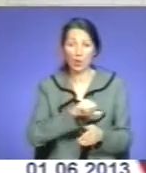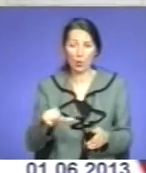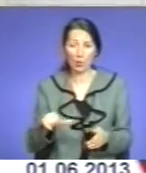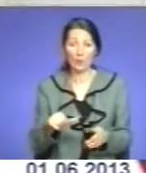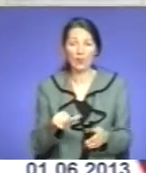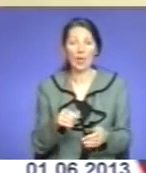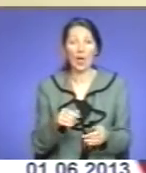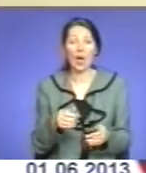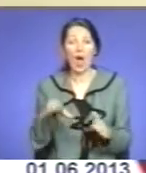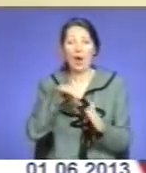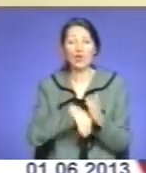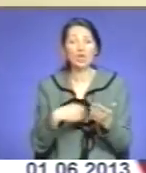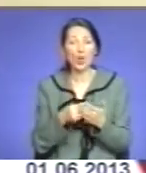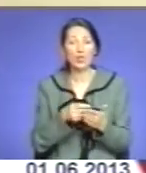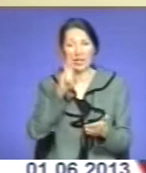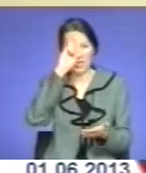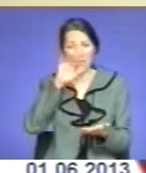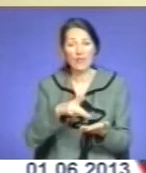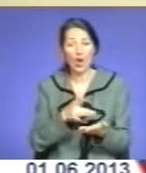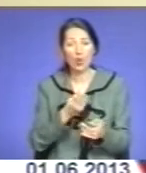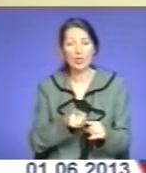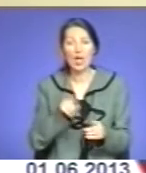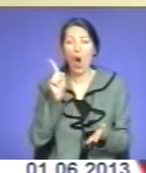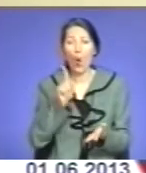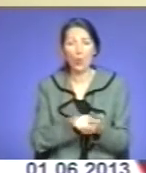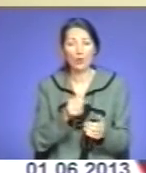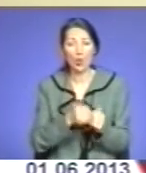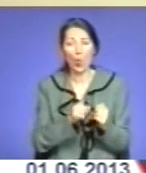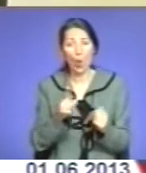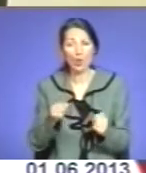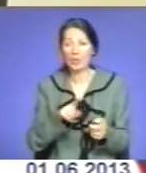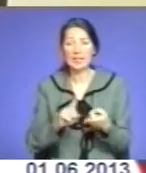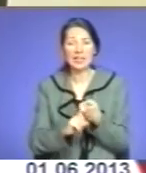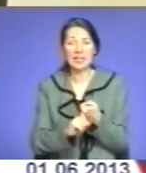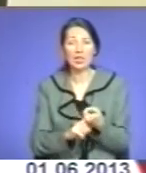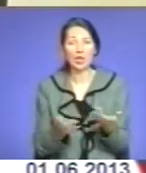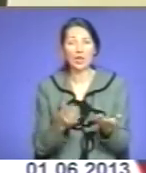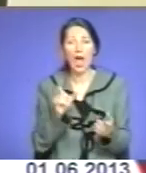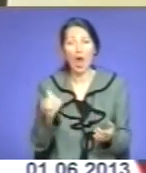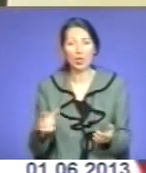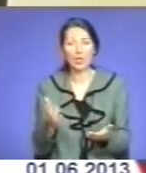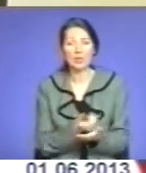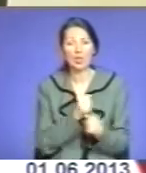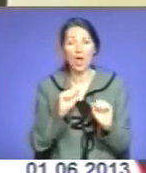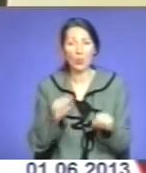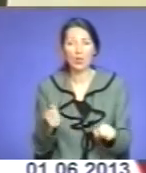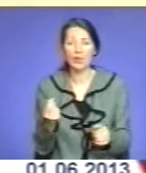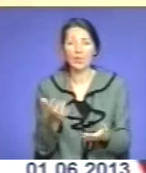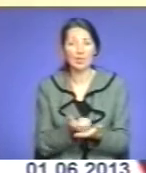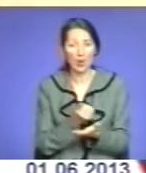наголошує, вносити кошти на державний рахунок – це обов'язок кожного, незалежно від того, де людина знайшла можливість